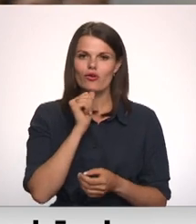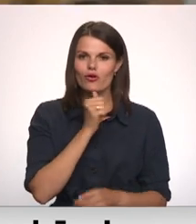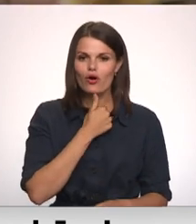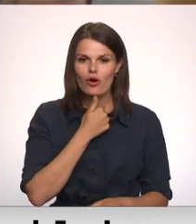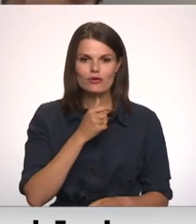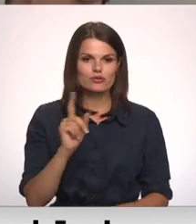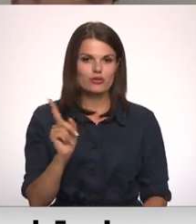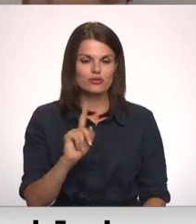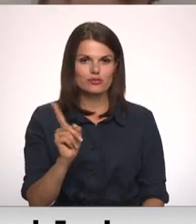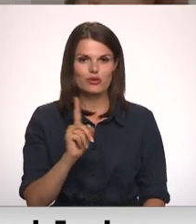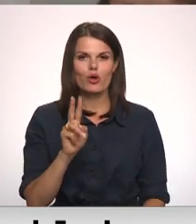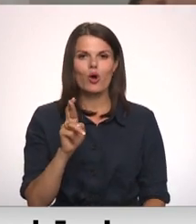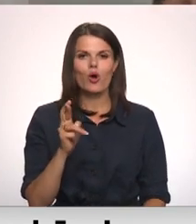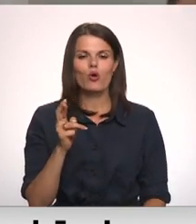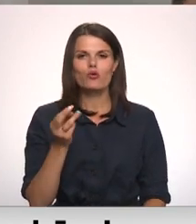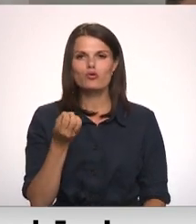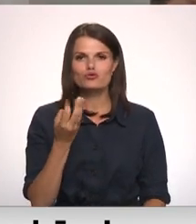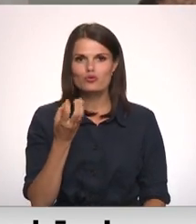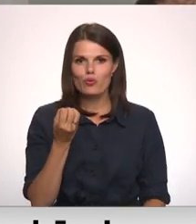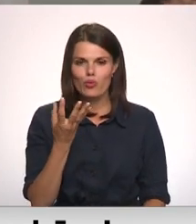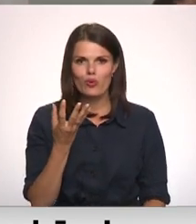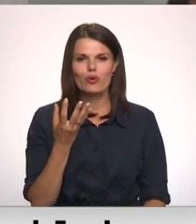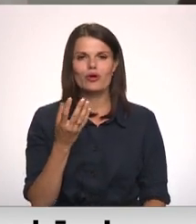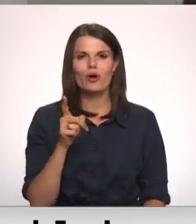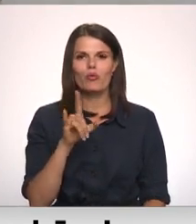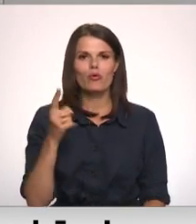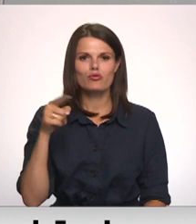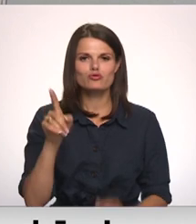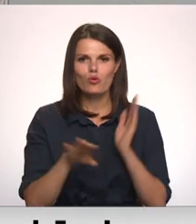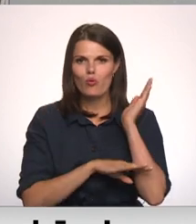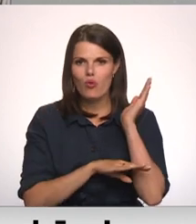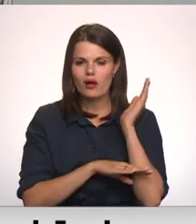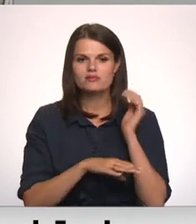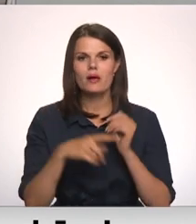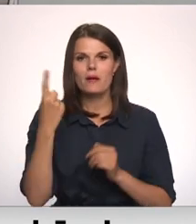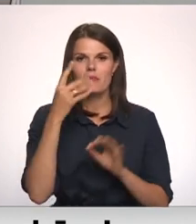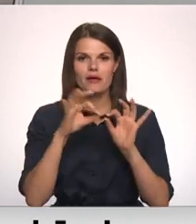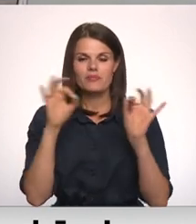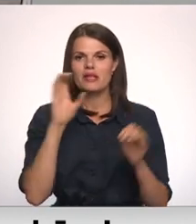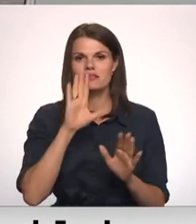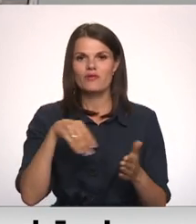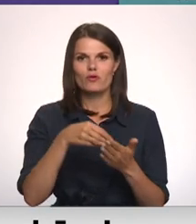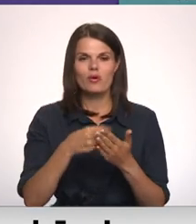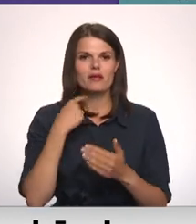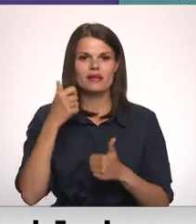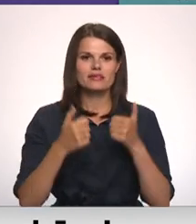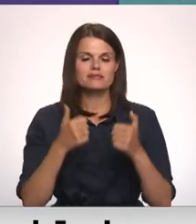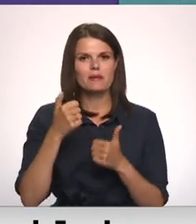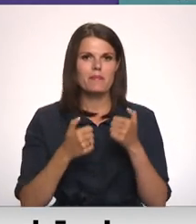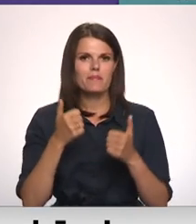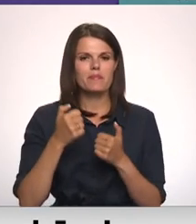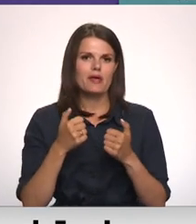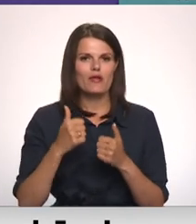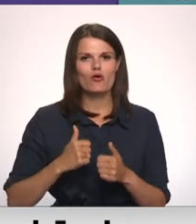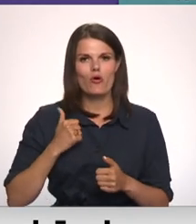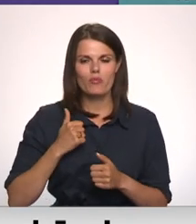Garšas ir rudzupuķe, plūškoks. No pirmdienas saldējums būs pieejams Rīgas piena kombināta interneta